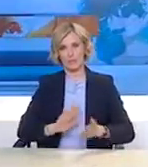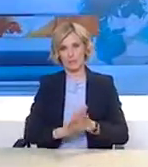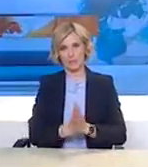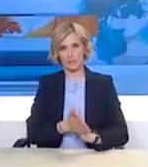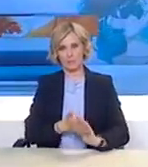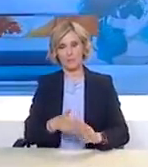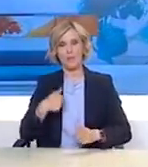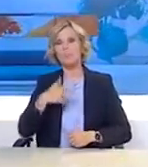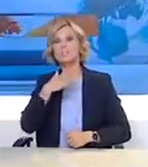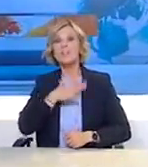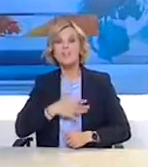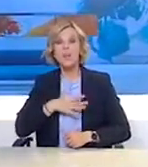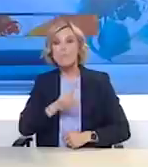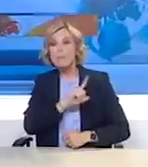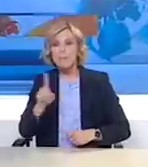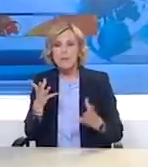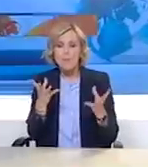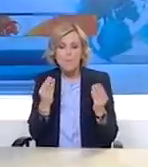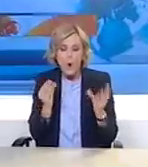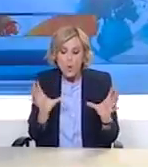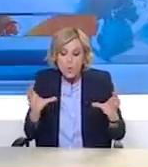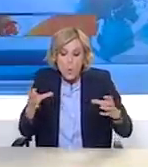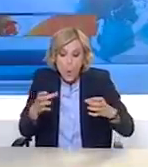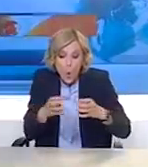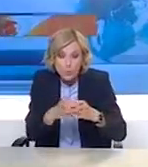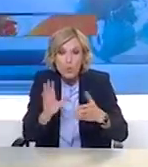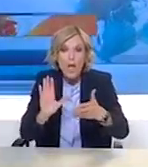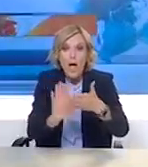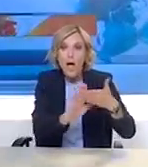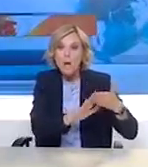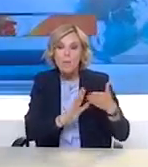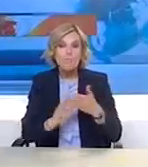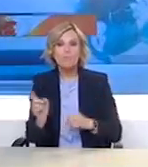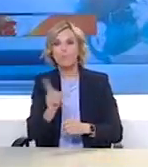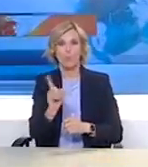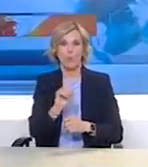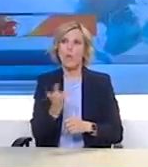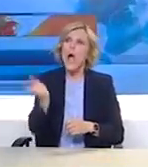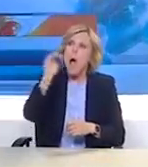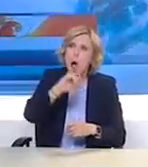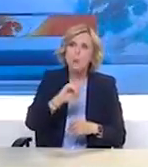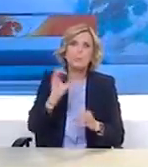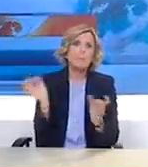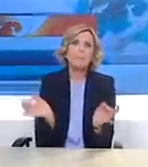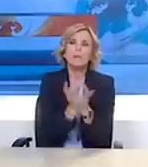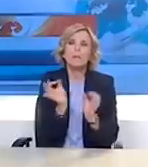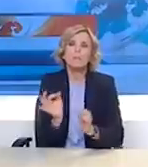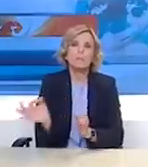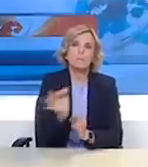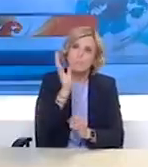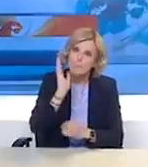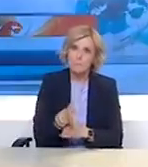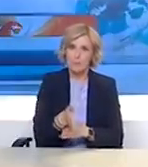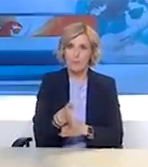Αυτό που θέλουμε είναι να μην συνωστίζονται καθόλου, να μην έχουν επαφές με άλλους δυνητικά φορείς του ιού, με τη δική μας βοήθεια